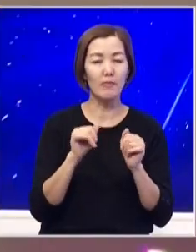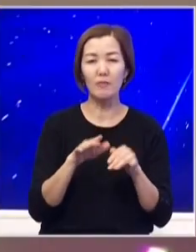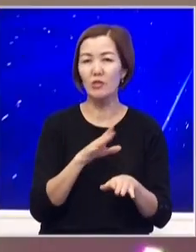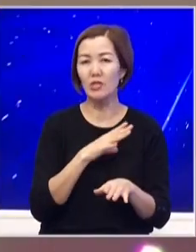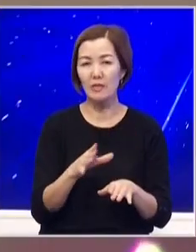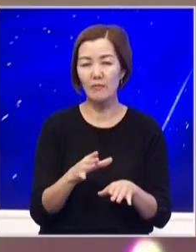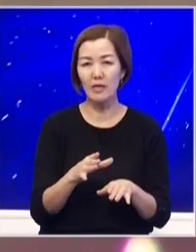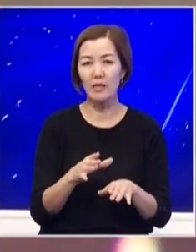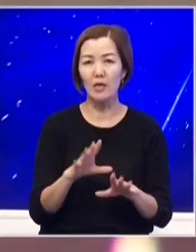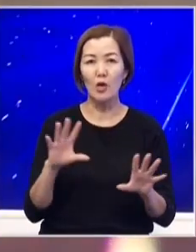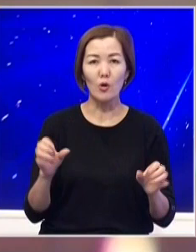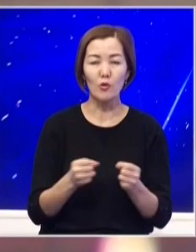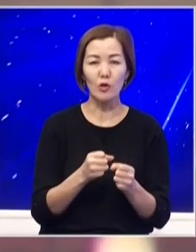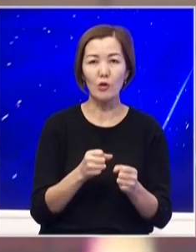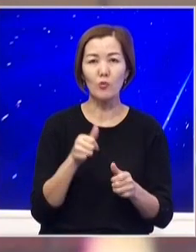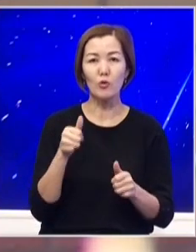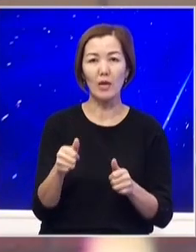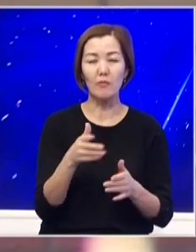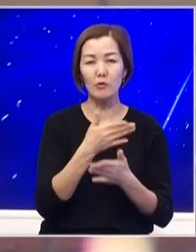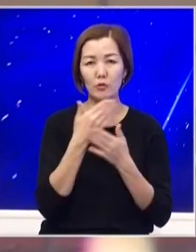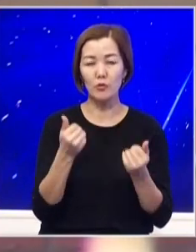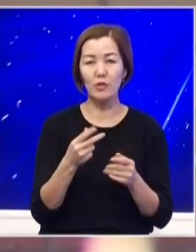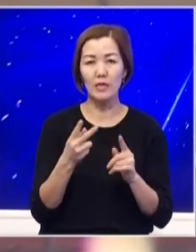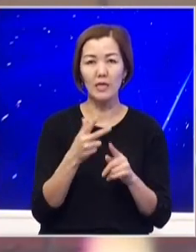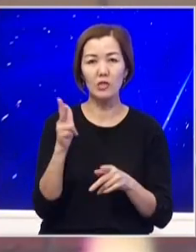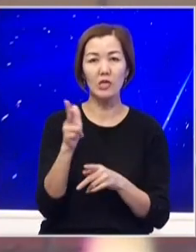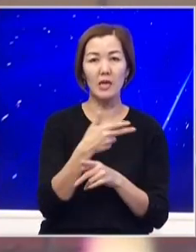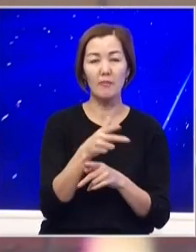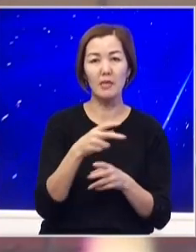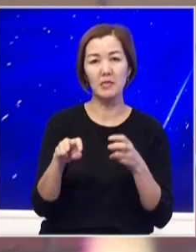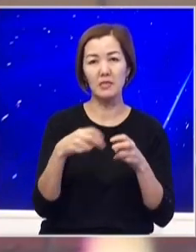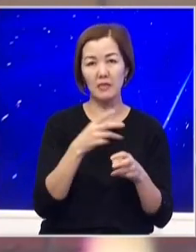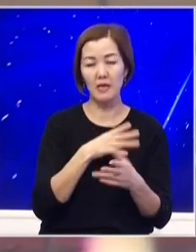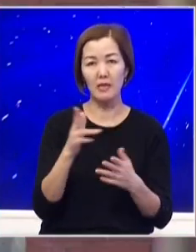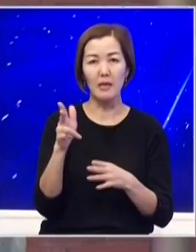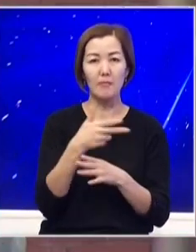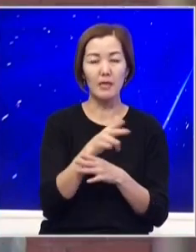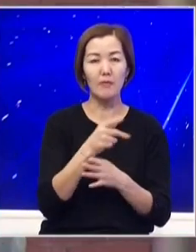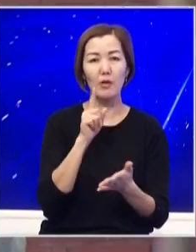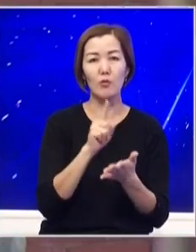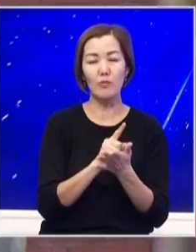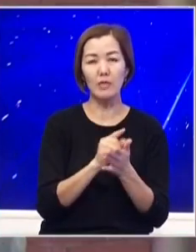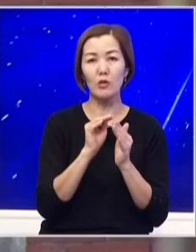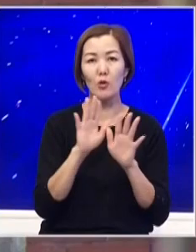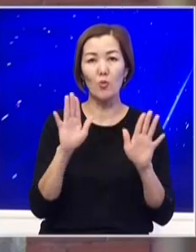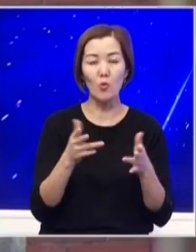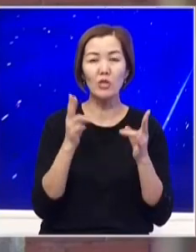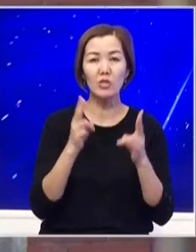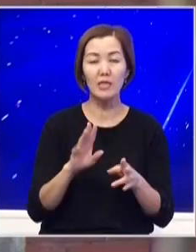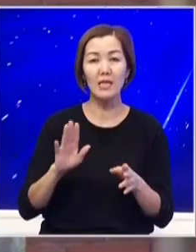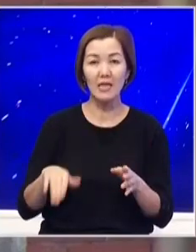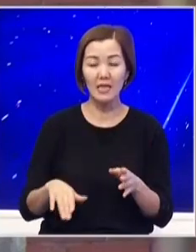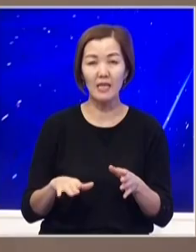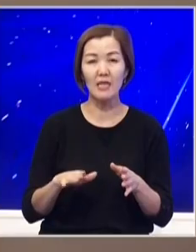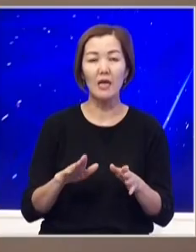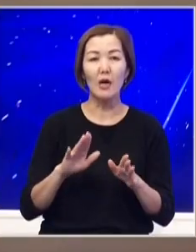шешілмеген. Бірінде құтқару батырмасы жоқ, енді бірінде камералар істен шыққан. Бейнебақылаудың міндеті тек оқыс жағдайдан кейін оқиға